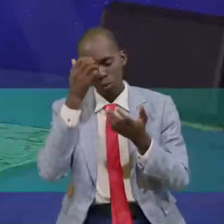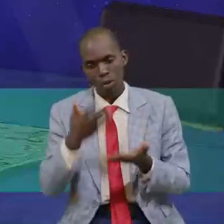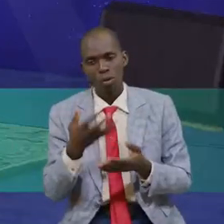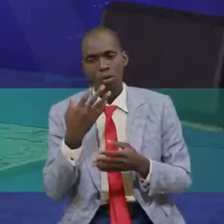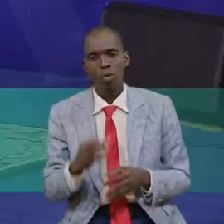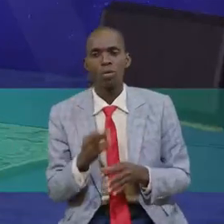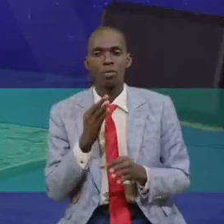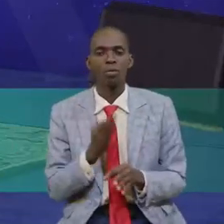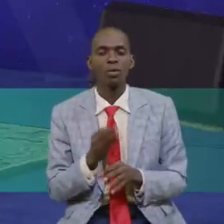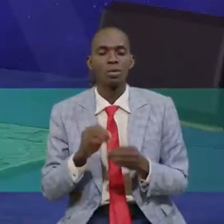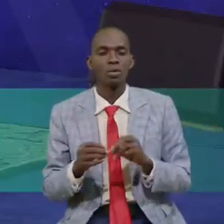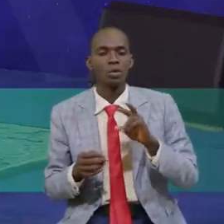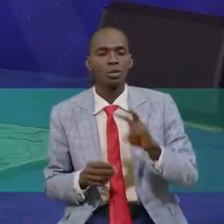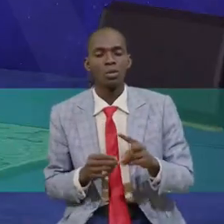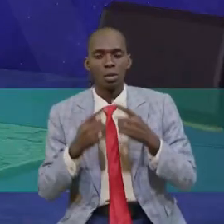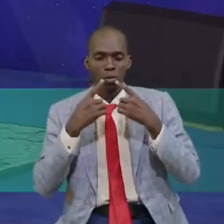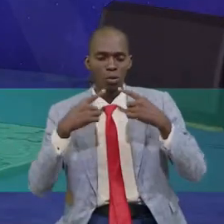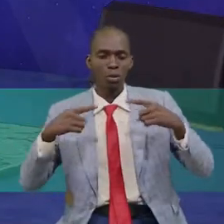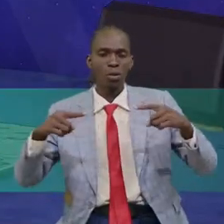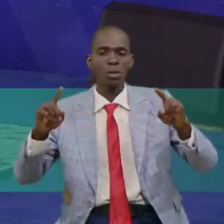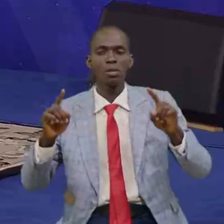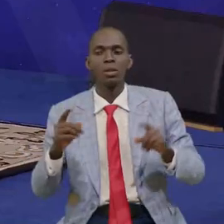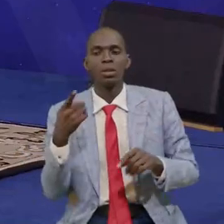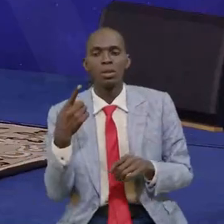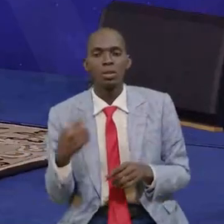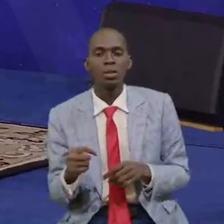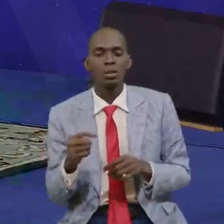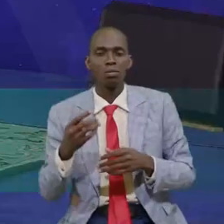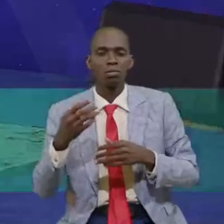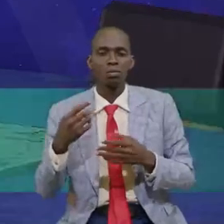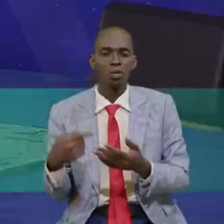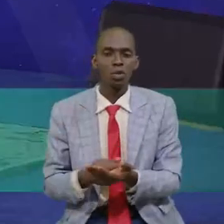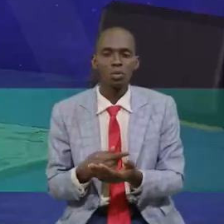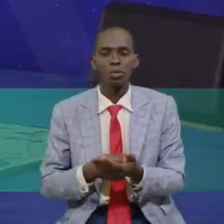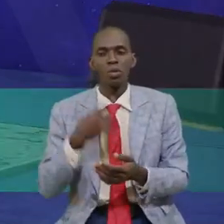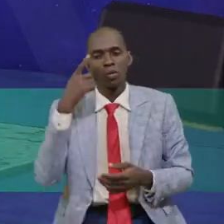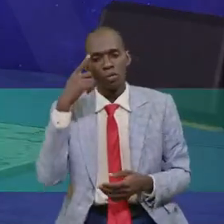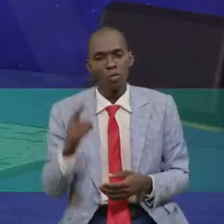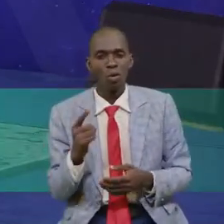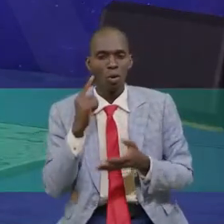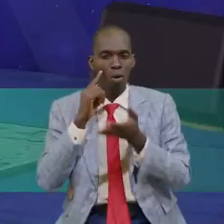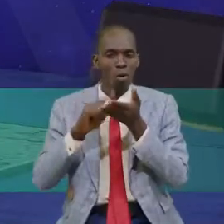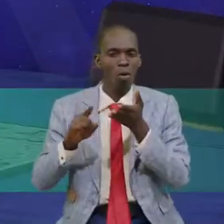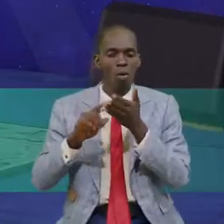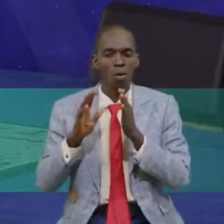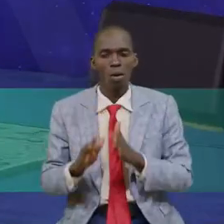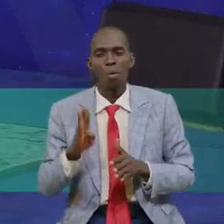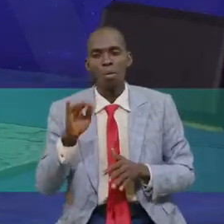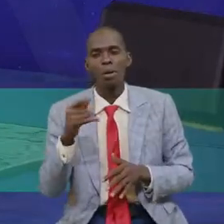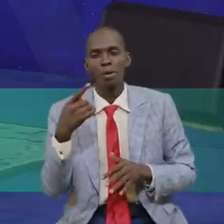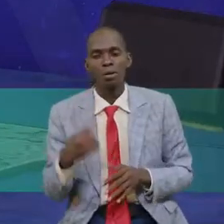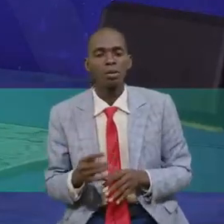Deuxième élément, proclamer l'évangile pour l'observance par les